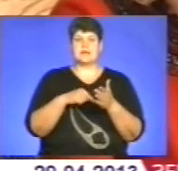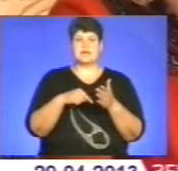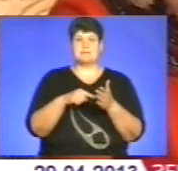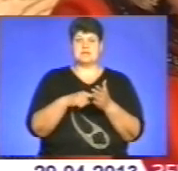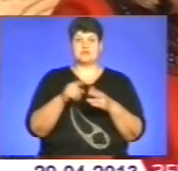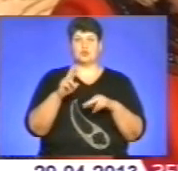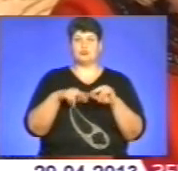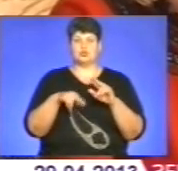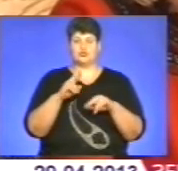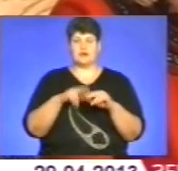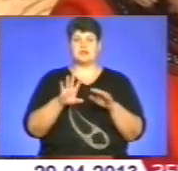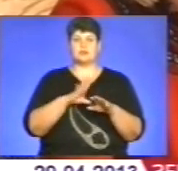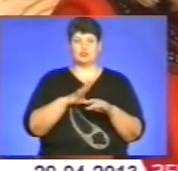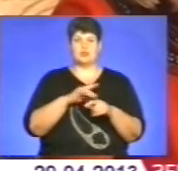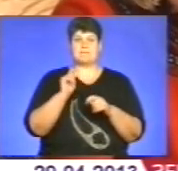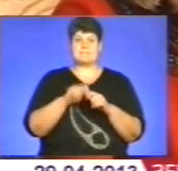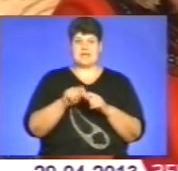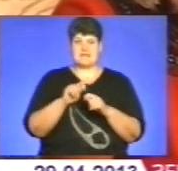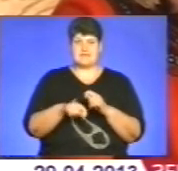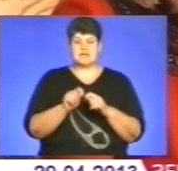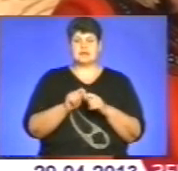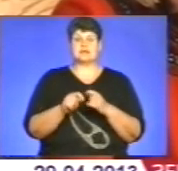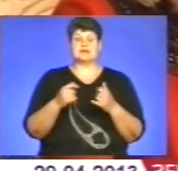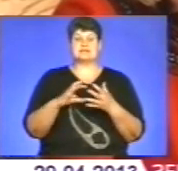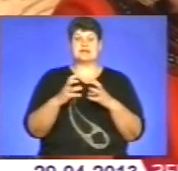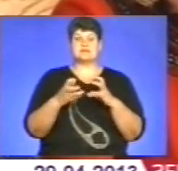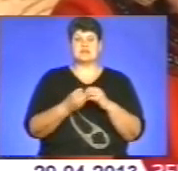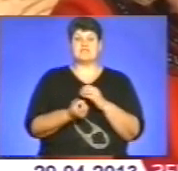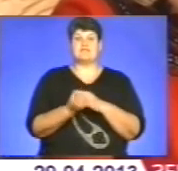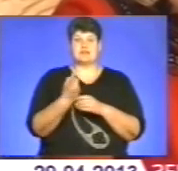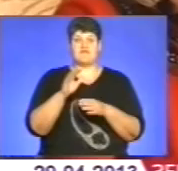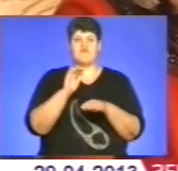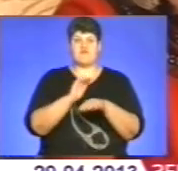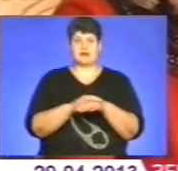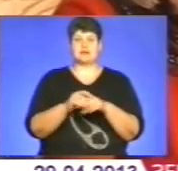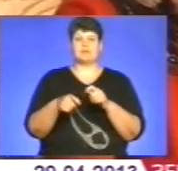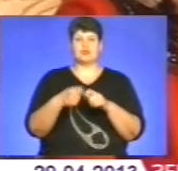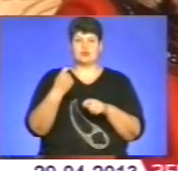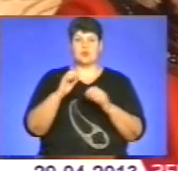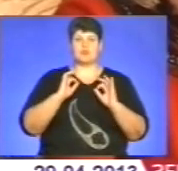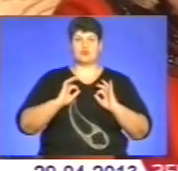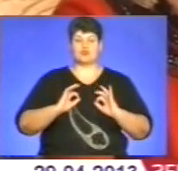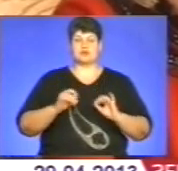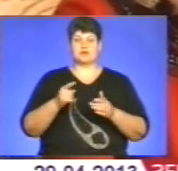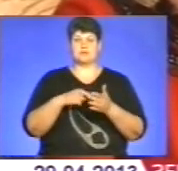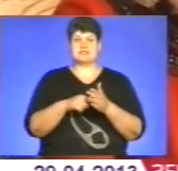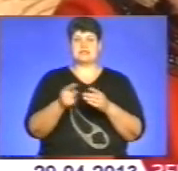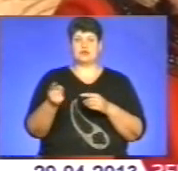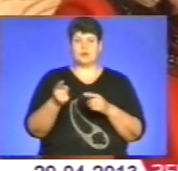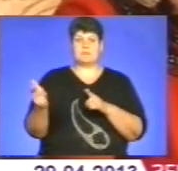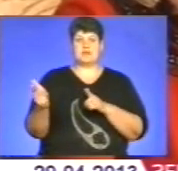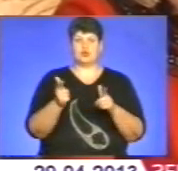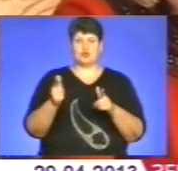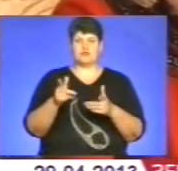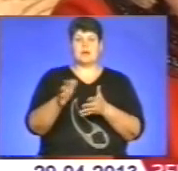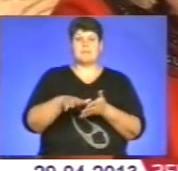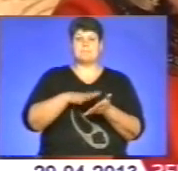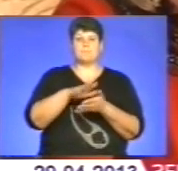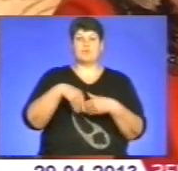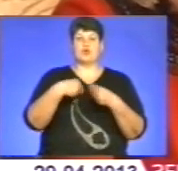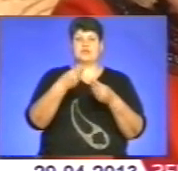були перевірені. За результатами виявлено факти порушень. Прокуратурі міста Тернополя підготовлено подання в Тернопільську міську